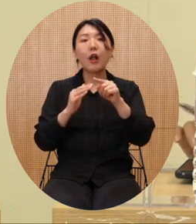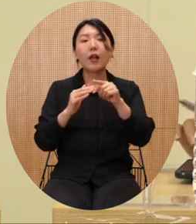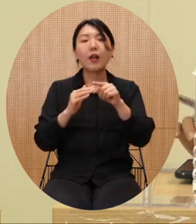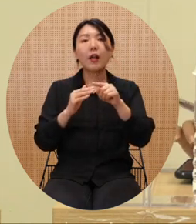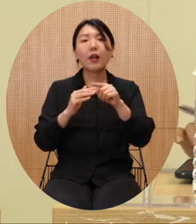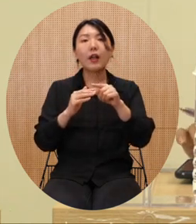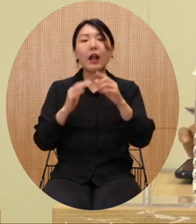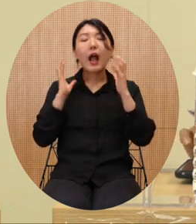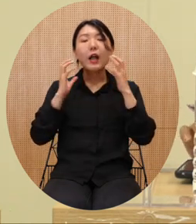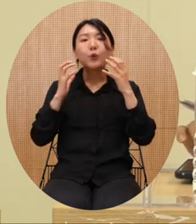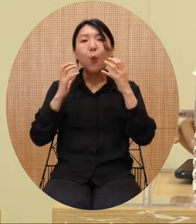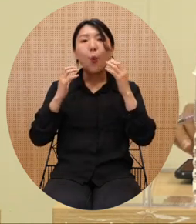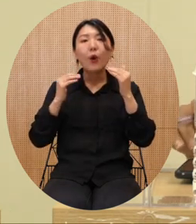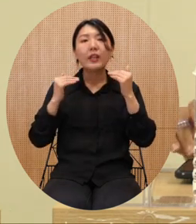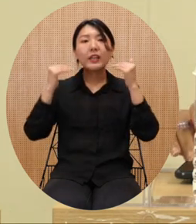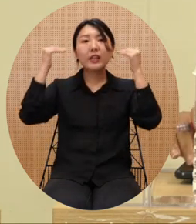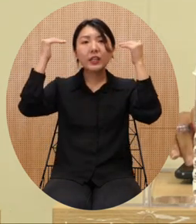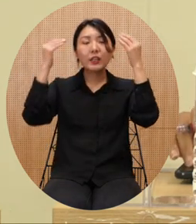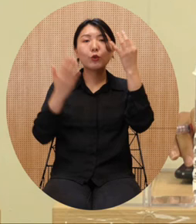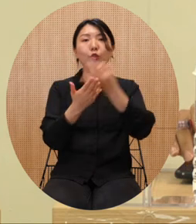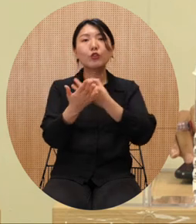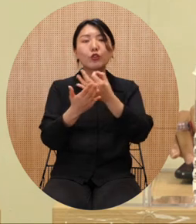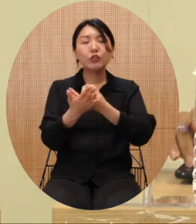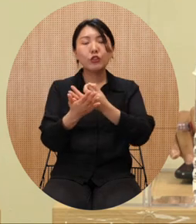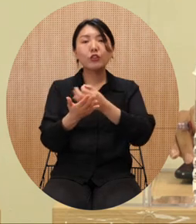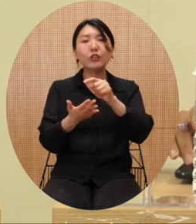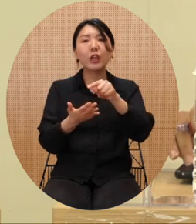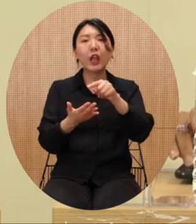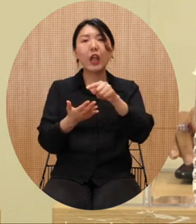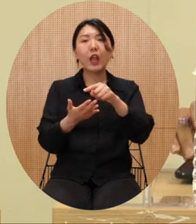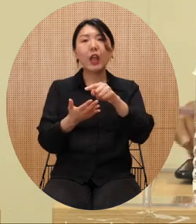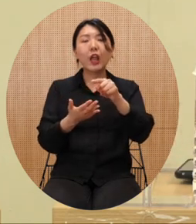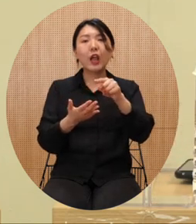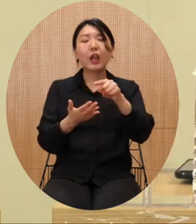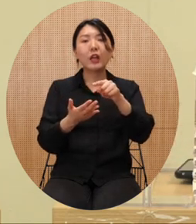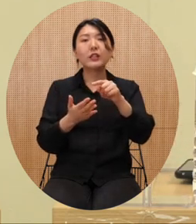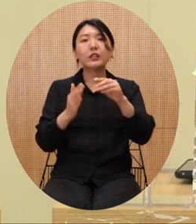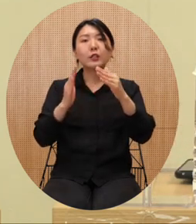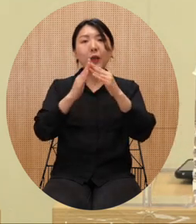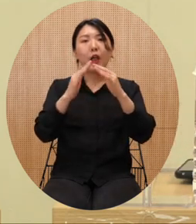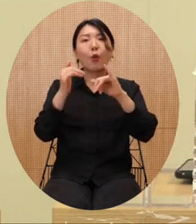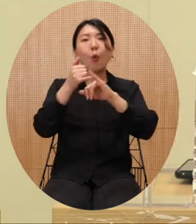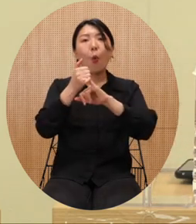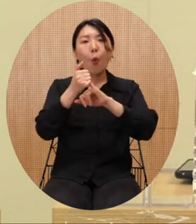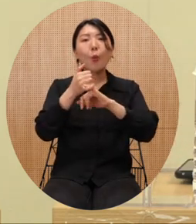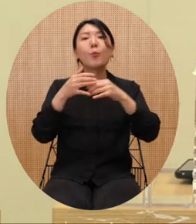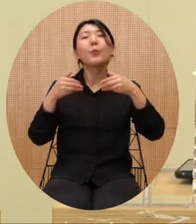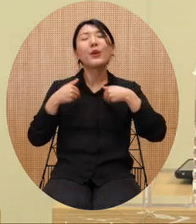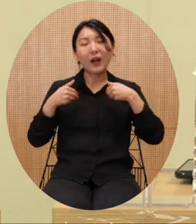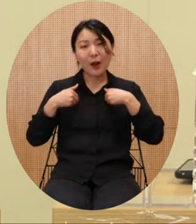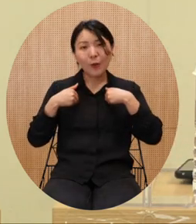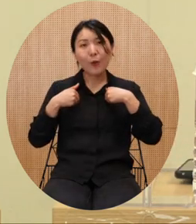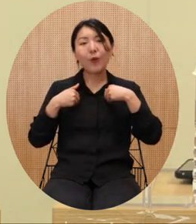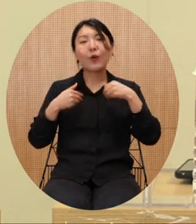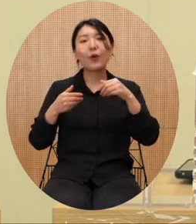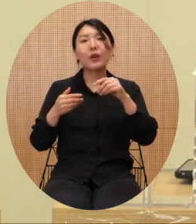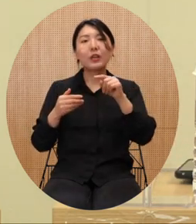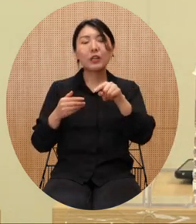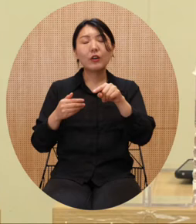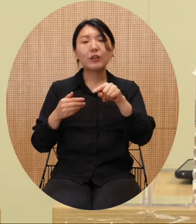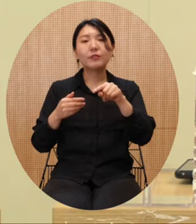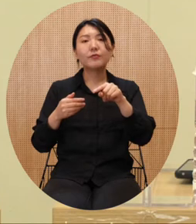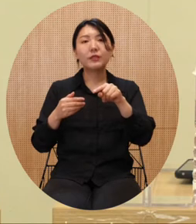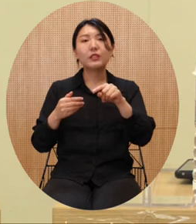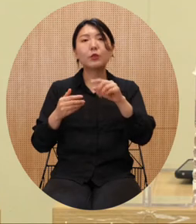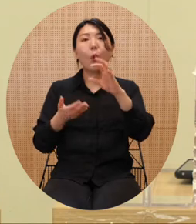아동주거급여가 이렇게 아동을 키우는 소득가구한테 반드시 필요하다라는 것, 그리고 그 금액이 상당한